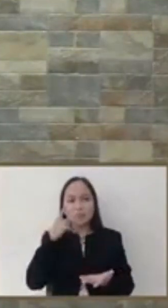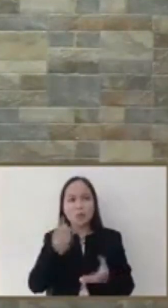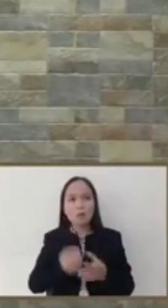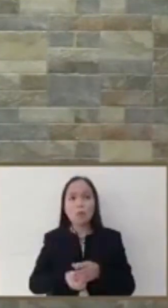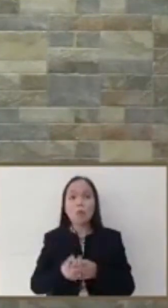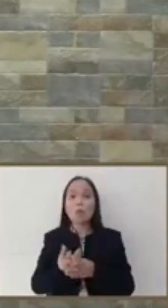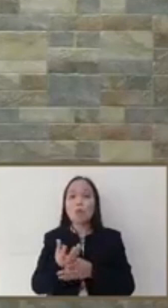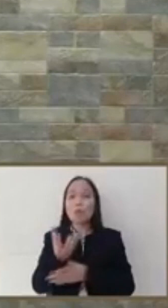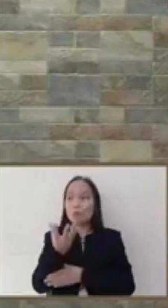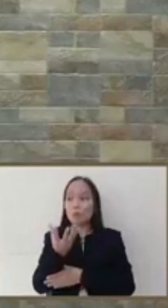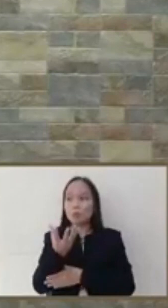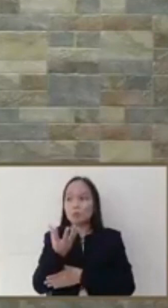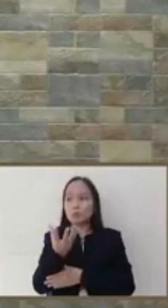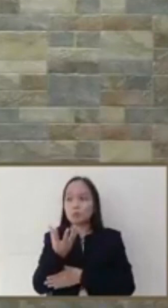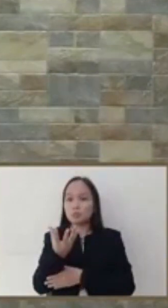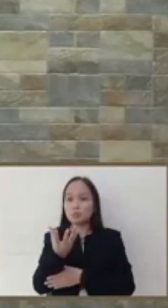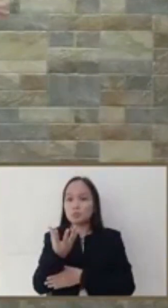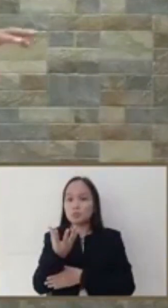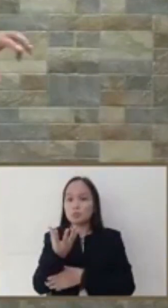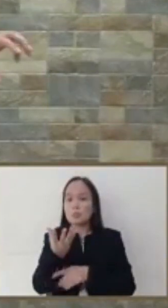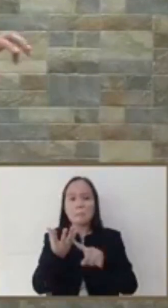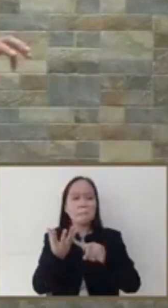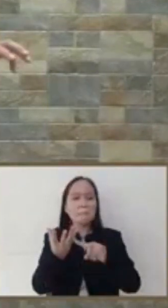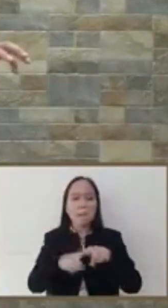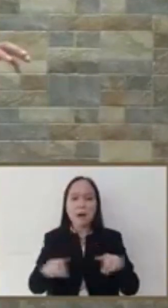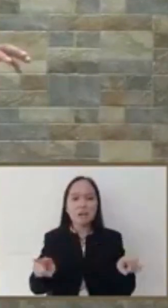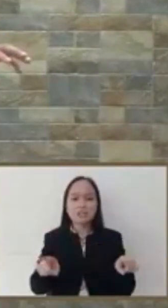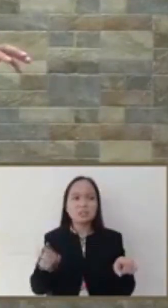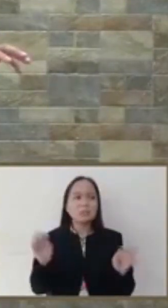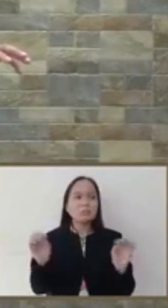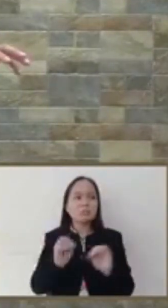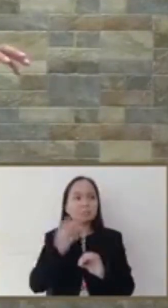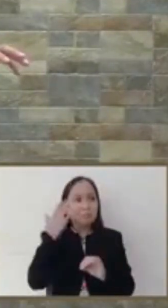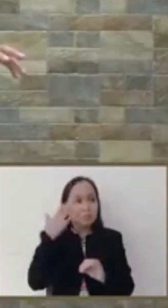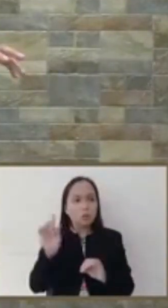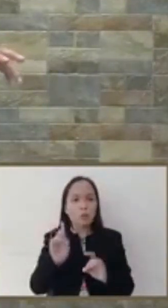gitna na hindi nyo na alam ang pinaka-main purpose.